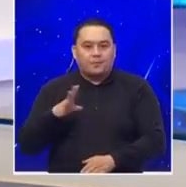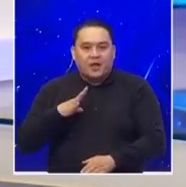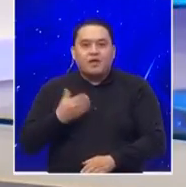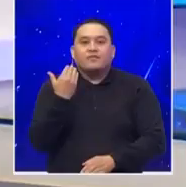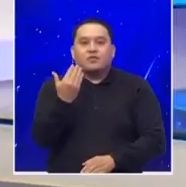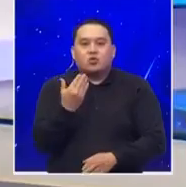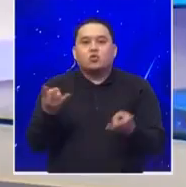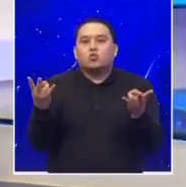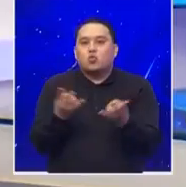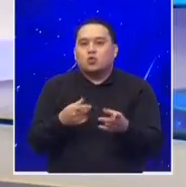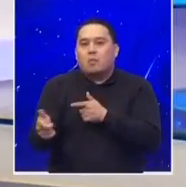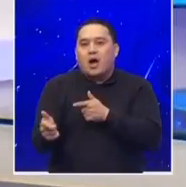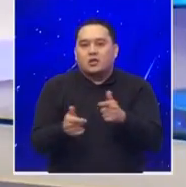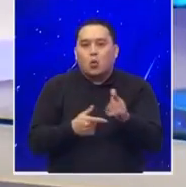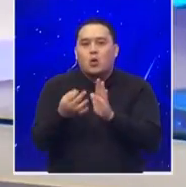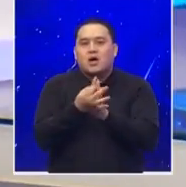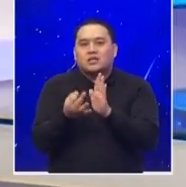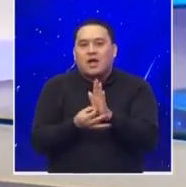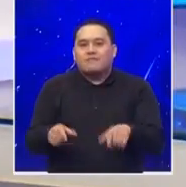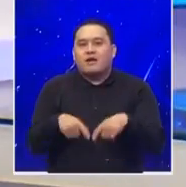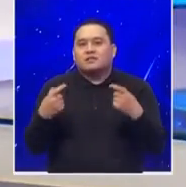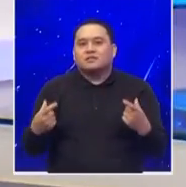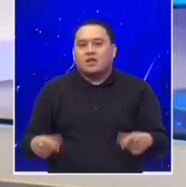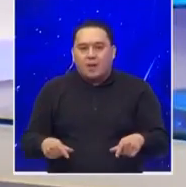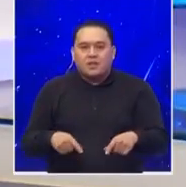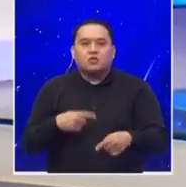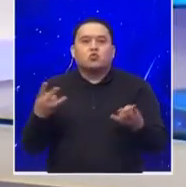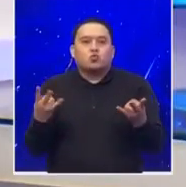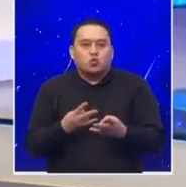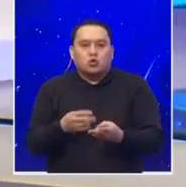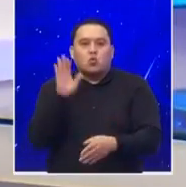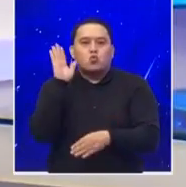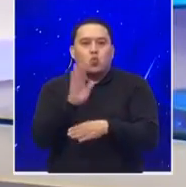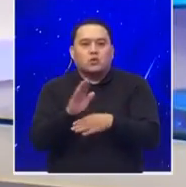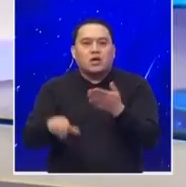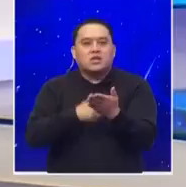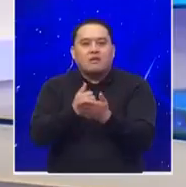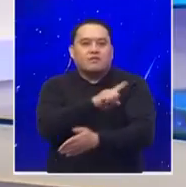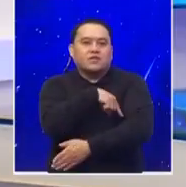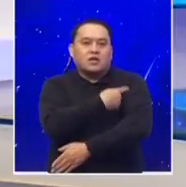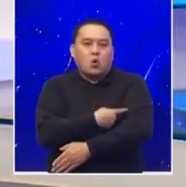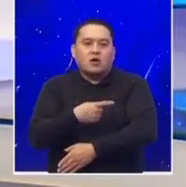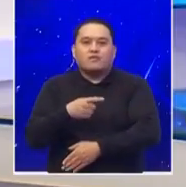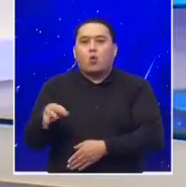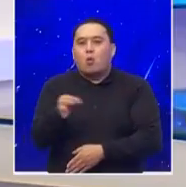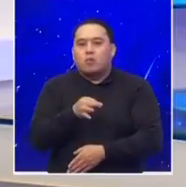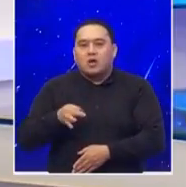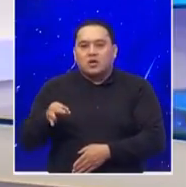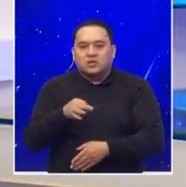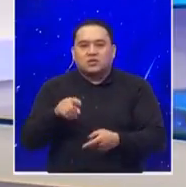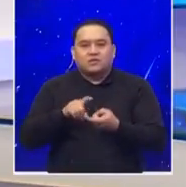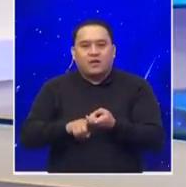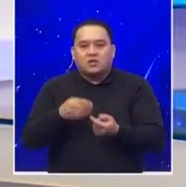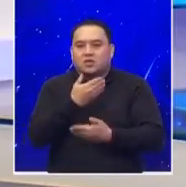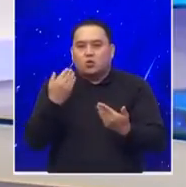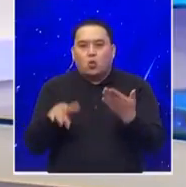области. Это необходимо для подготовки к экзаменам. Следует отметить, постановление главного санитарного врача области не касается